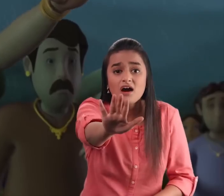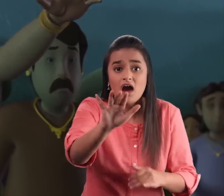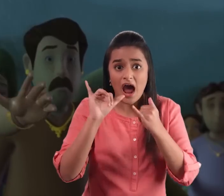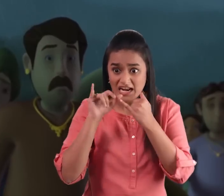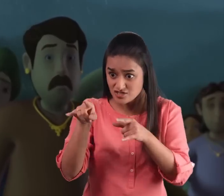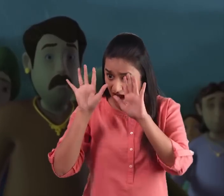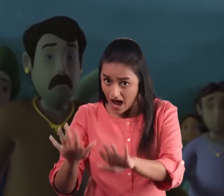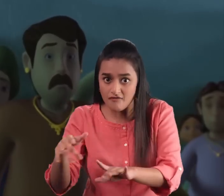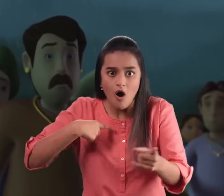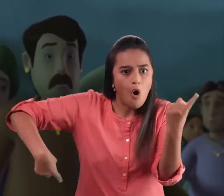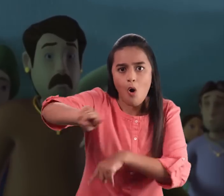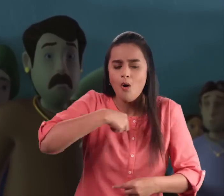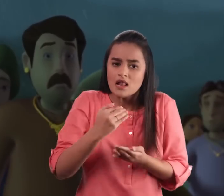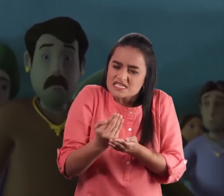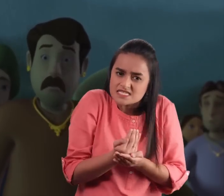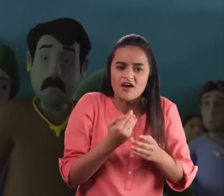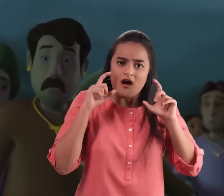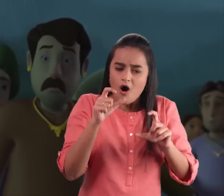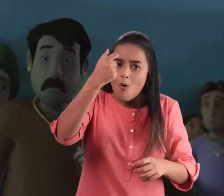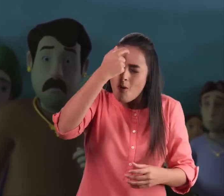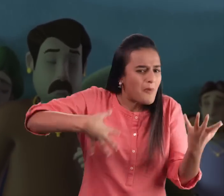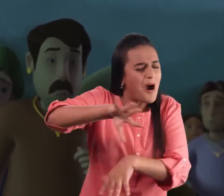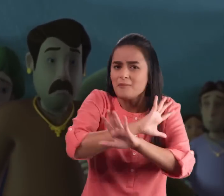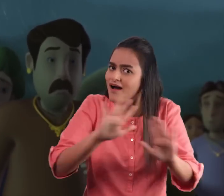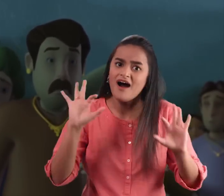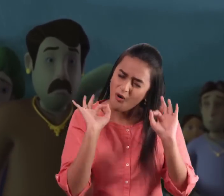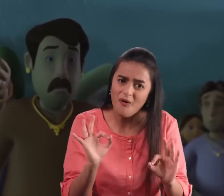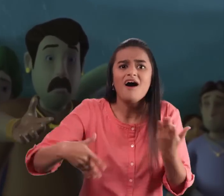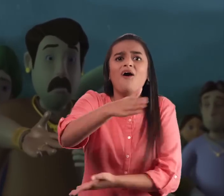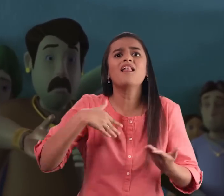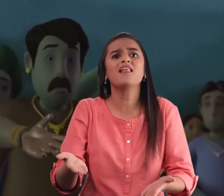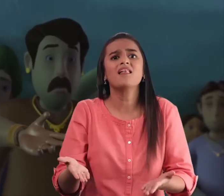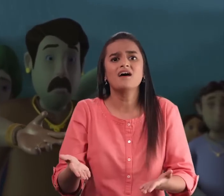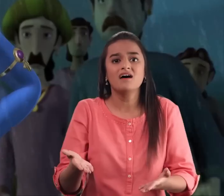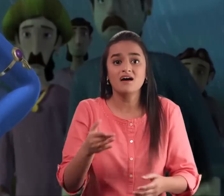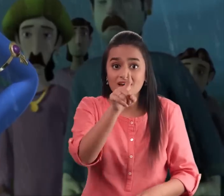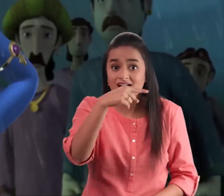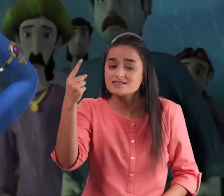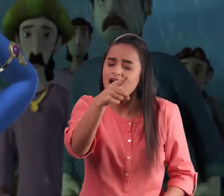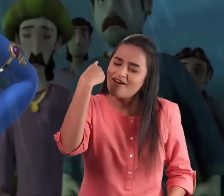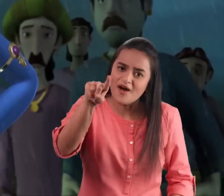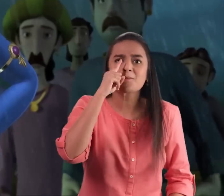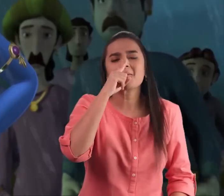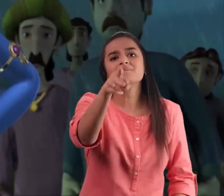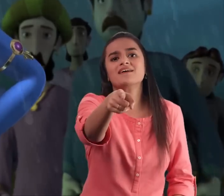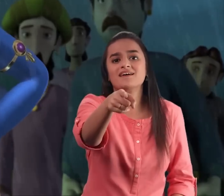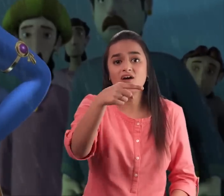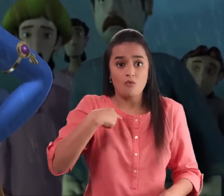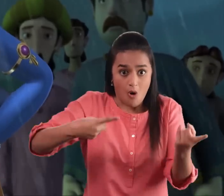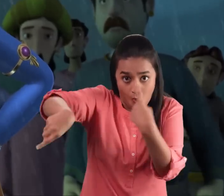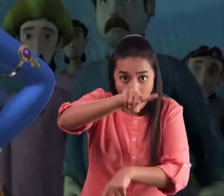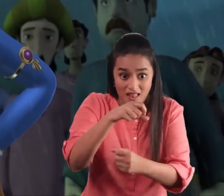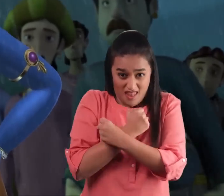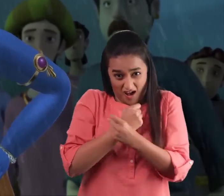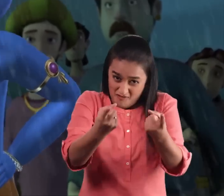रुको, कृष्ण कभी भी हम पे या हमारे वृंदावन पे आँच नहीं आने देगा, कभी नहीं। आपने सच कहा माँ। आप